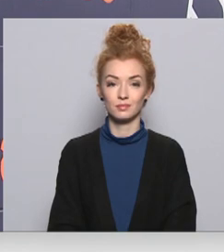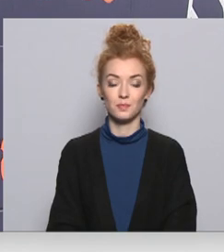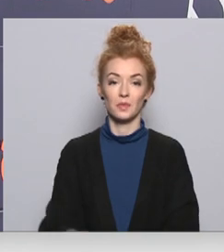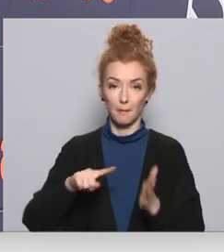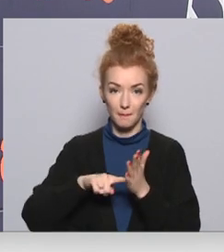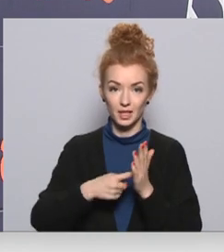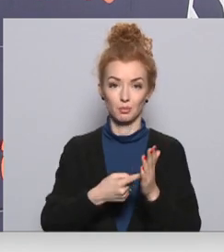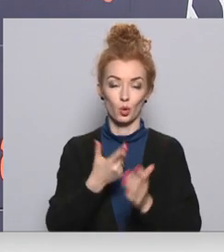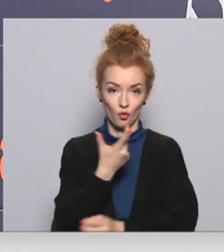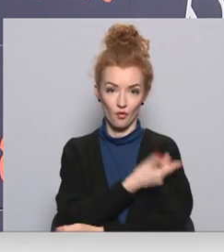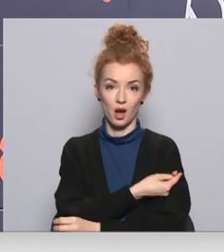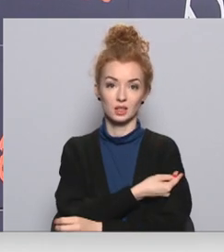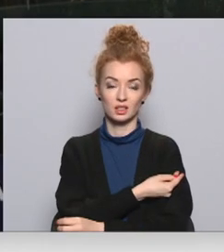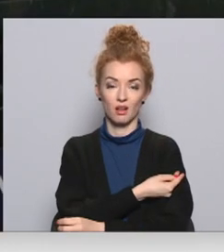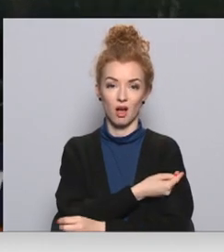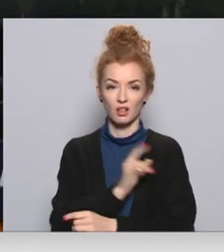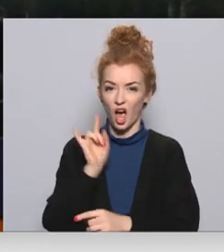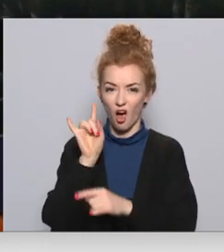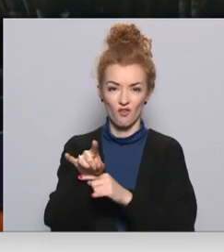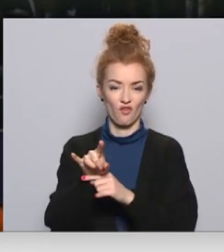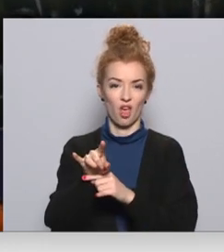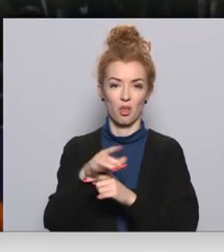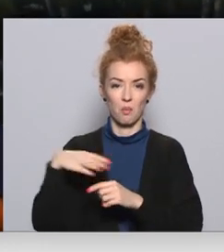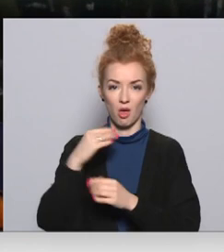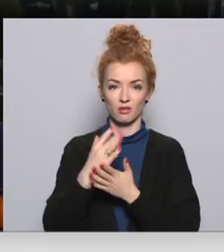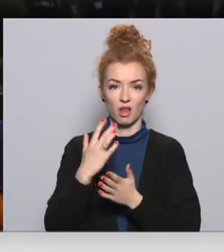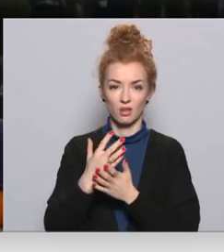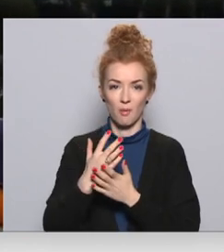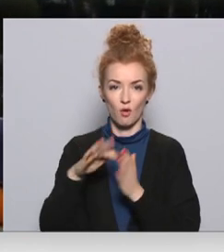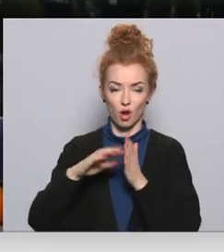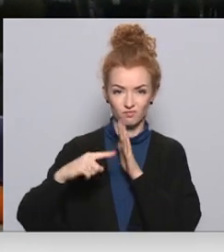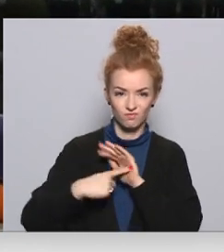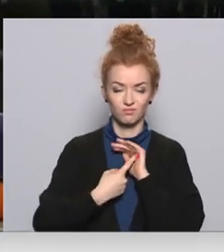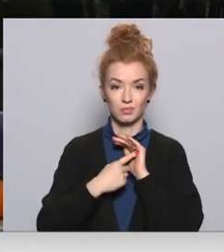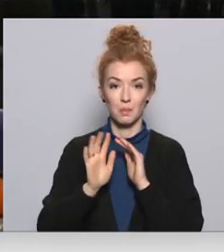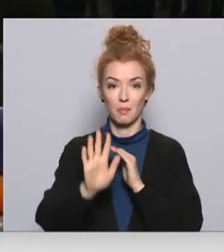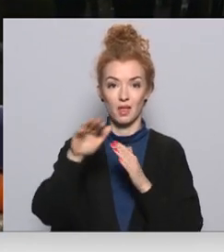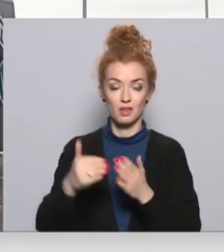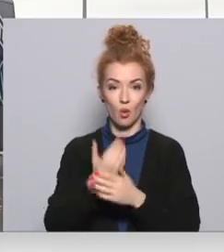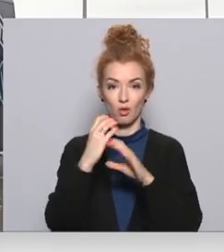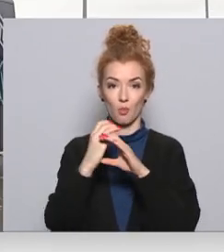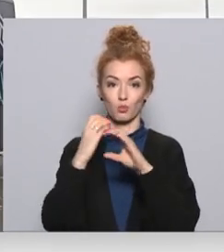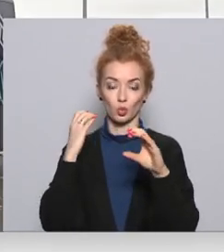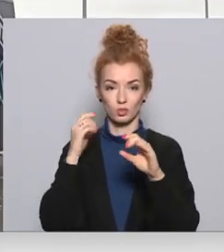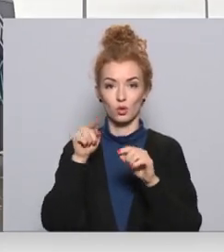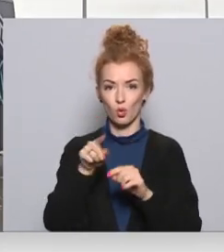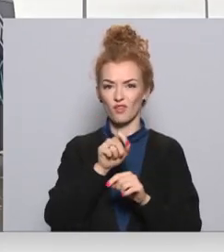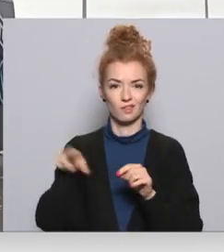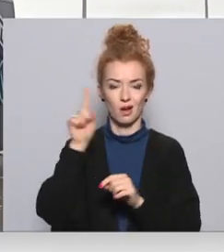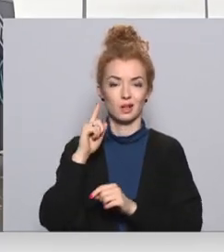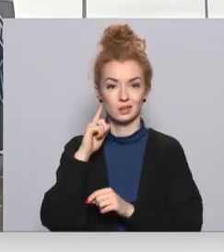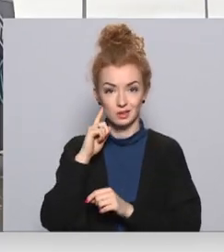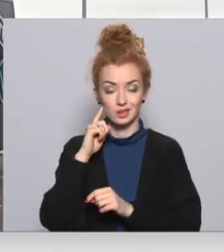Piespiedu vakcinācija. Afēra. Esam nospiesti uz ceļiem. Pie jaunā vakcinācijas busiņa šādus viedokļus dzird visvairāk.